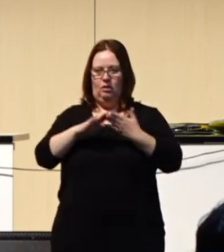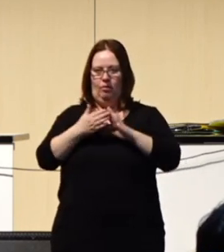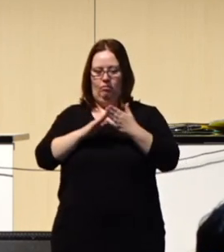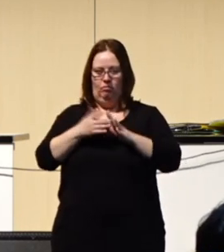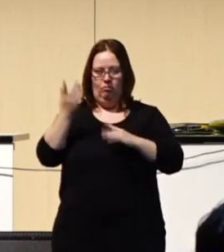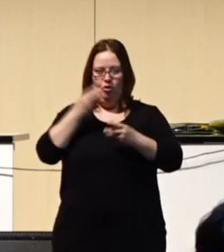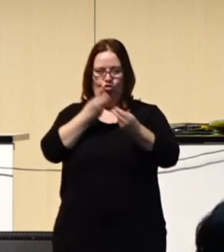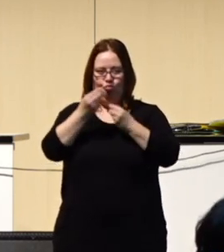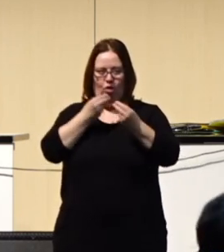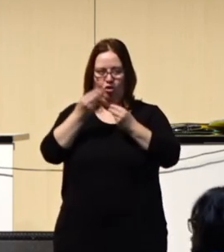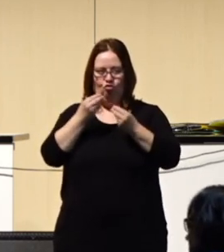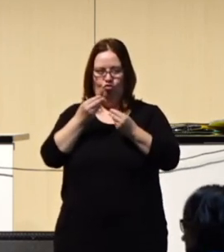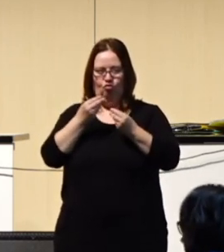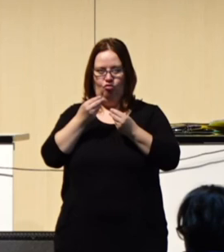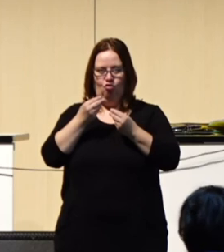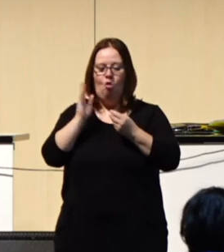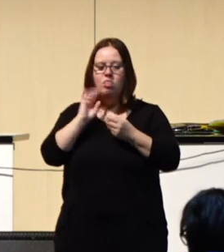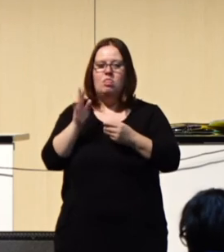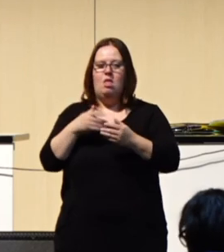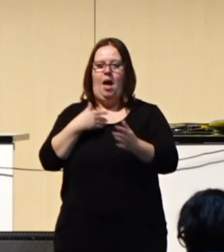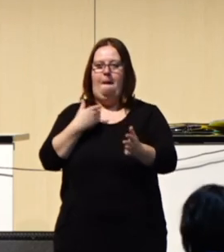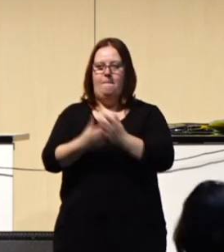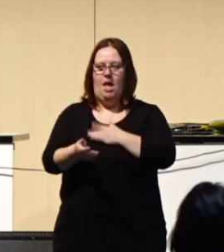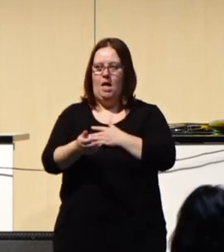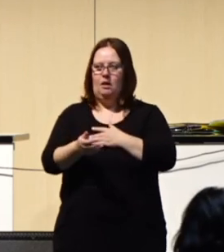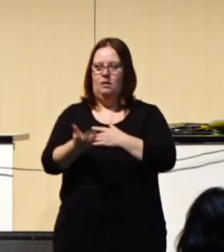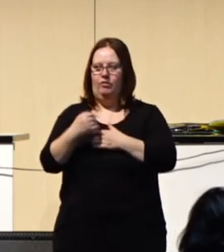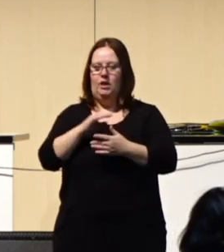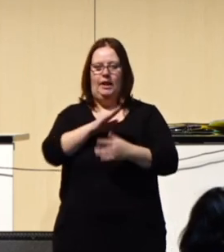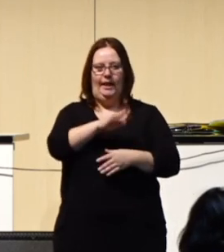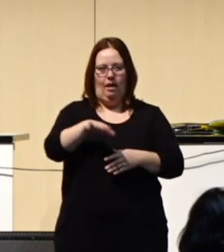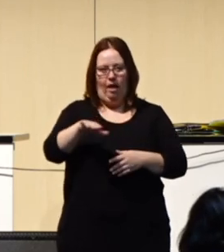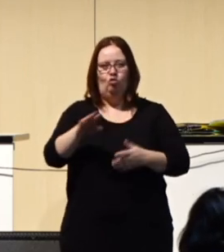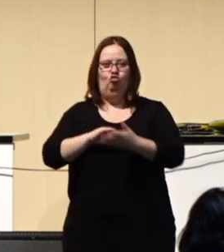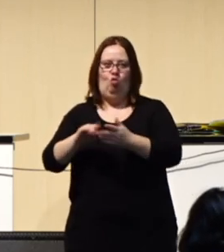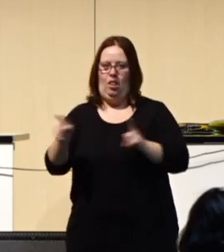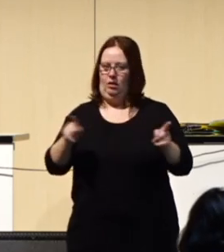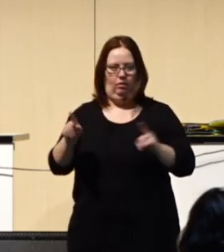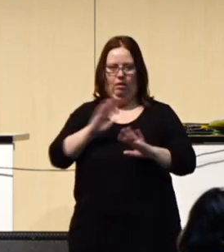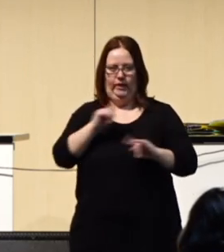Gesprächen ausgeschlossen haben, sind Kindergärten und Schulen. Gut. Dankeschön.